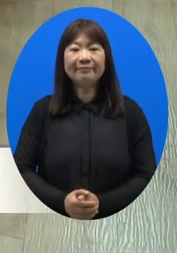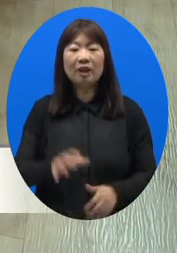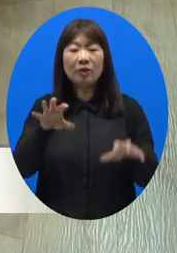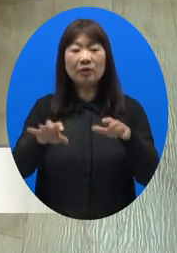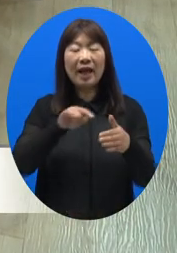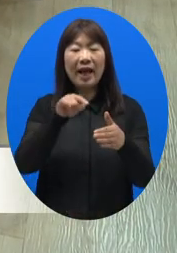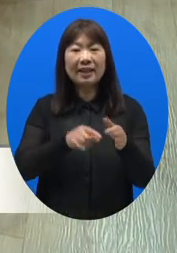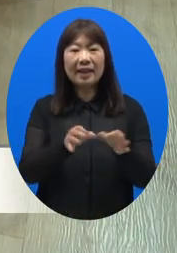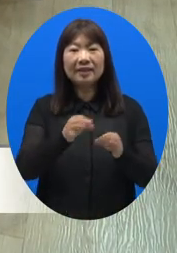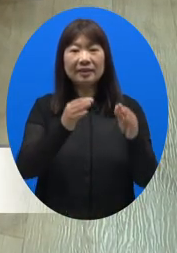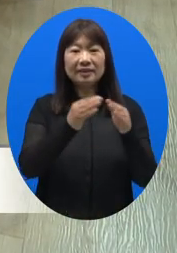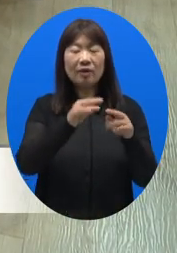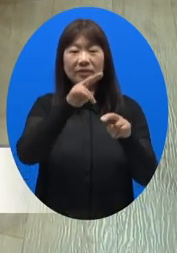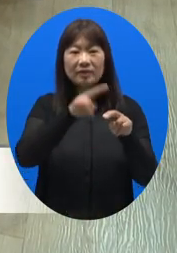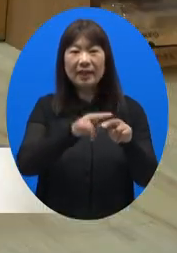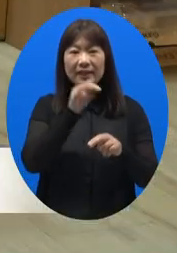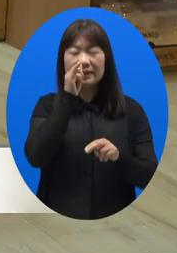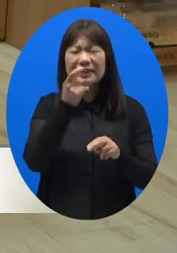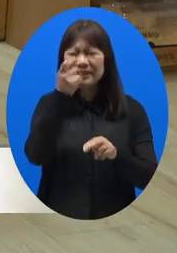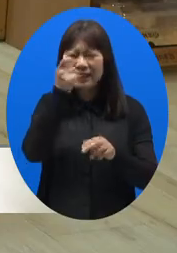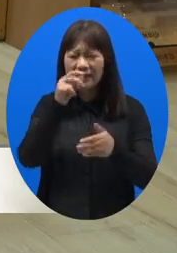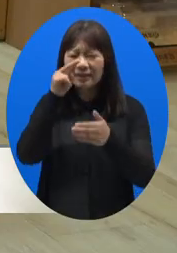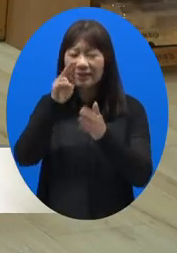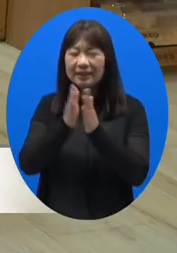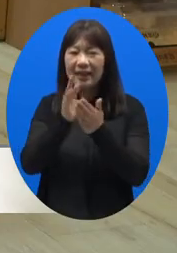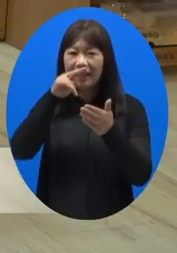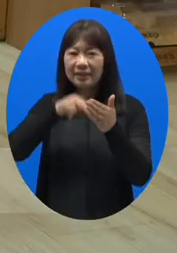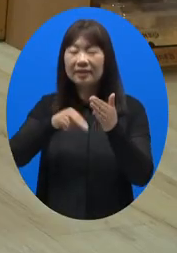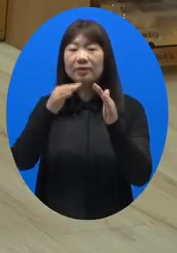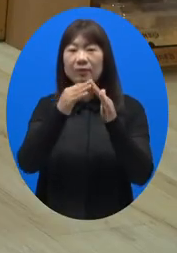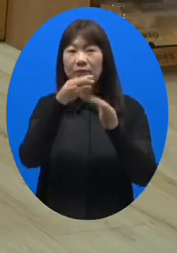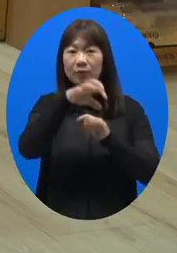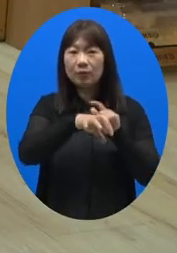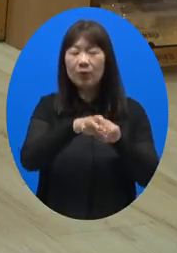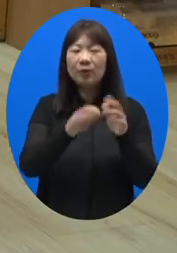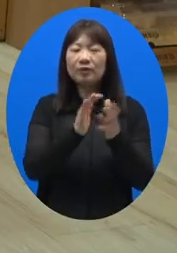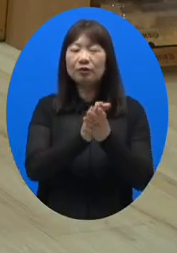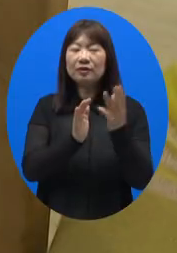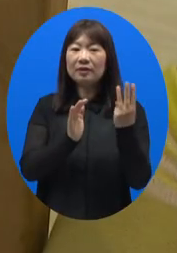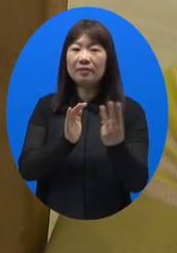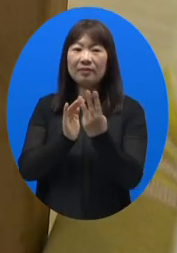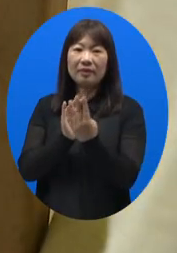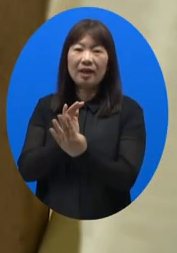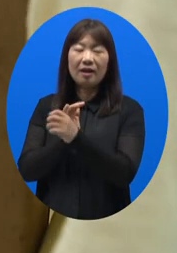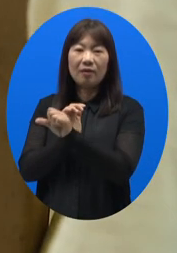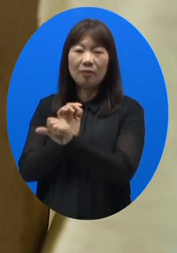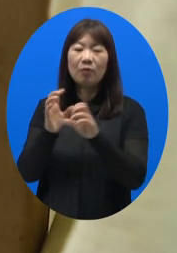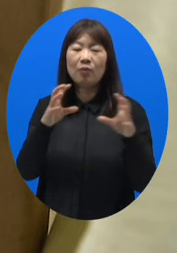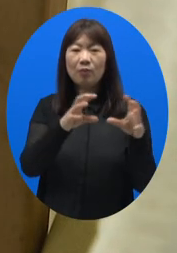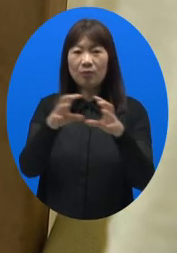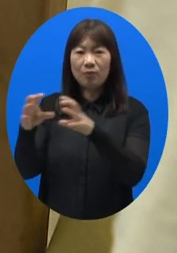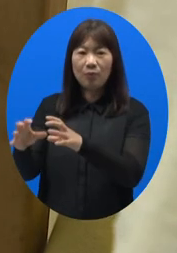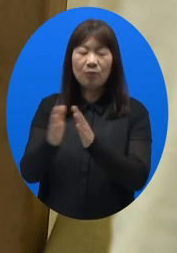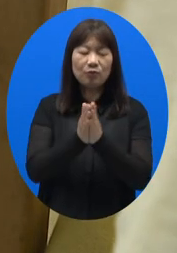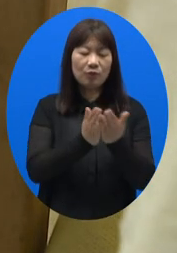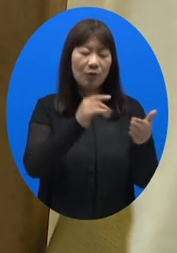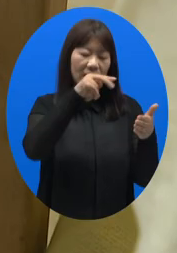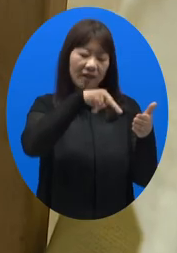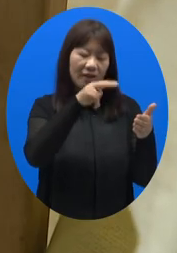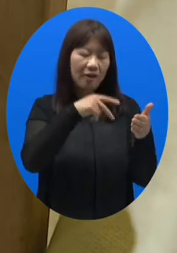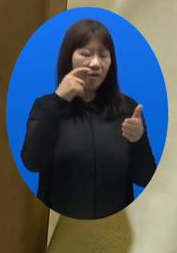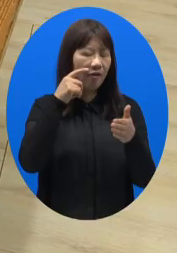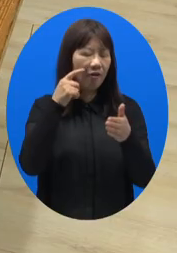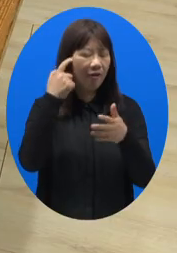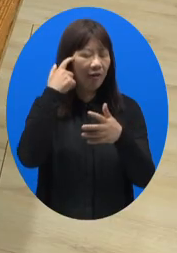동네의 상점가에 자리한 한 작은 도서관입니다. 친구와 3, 4, 5, 독서 삼매경에 빠져 재미난 시간을